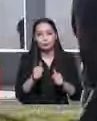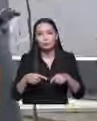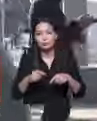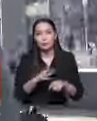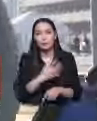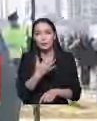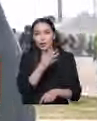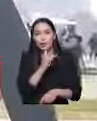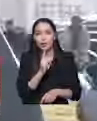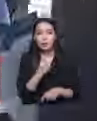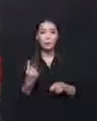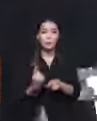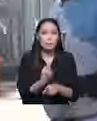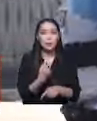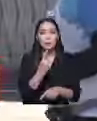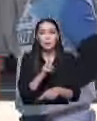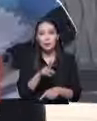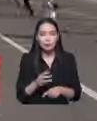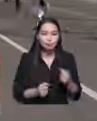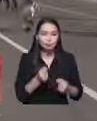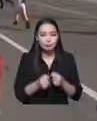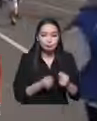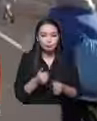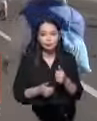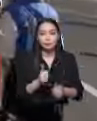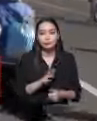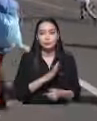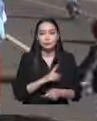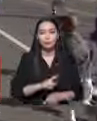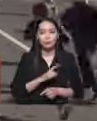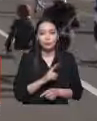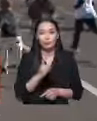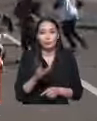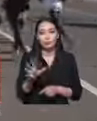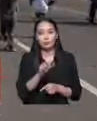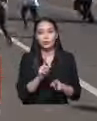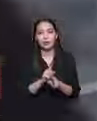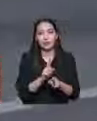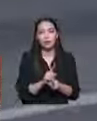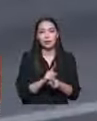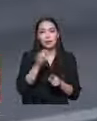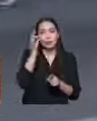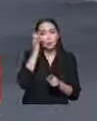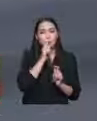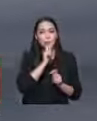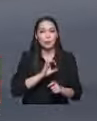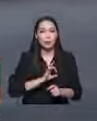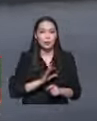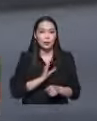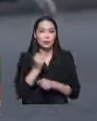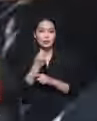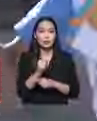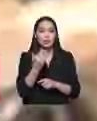жастағы бүлдіршіндер алғаш рет 1 шақырым қашықтыққа жарысты. Мәреге жеткендердің барлығы естелік медальға ие болды. Жеңімпаздар жас санаттары